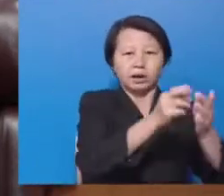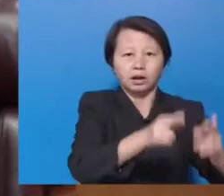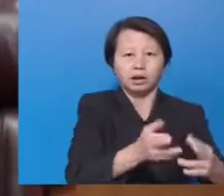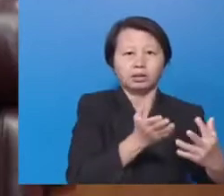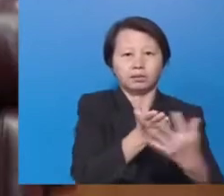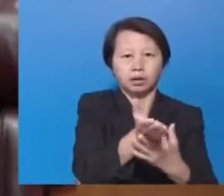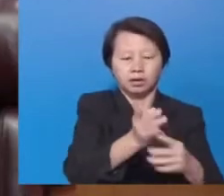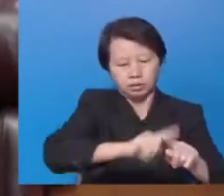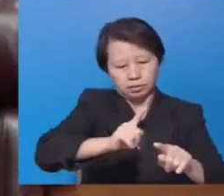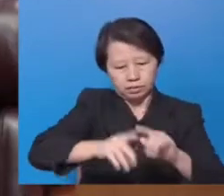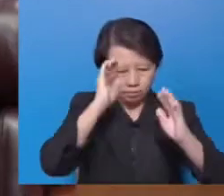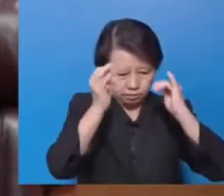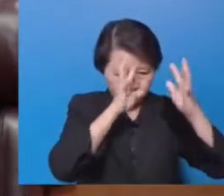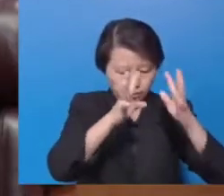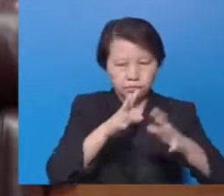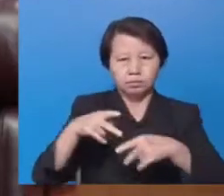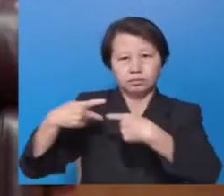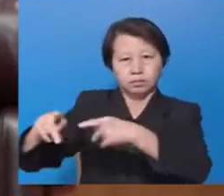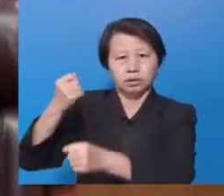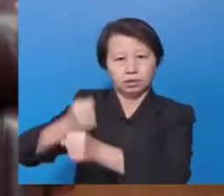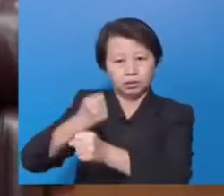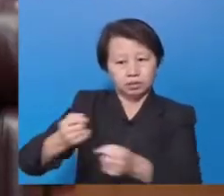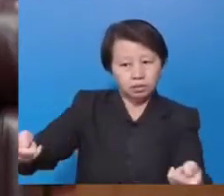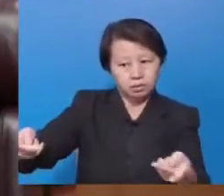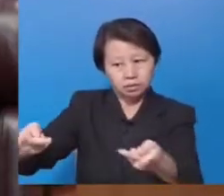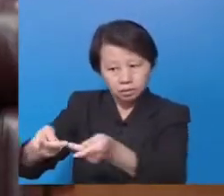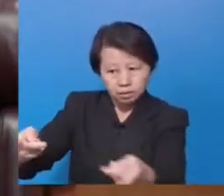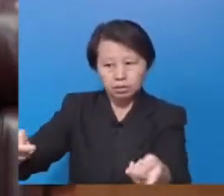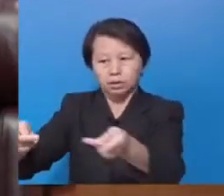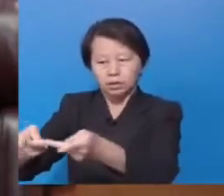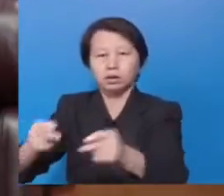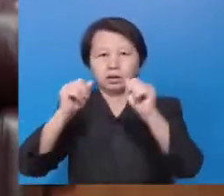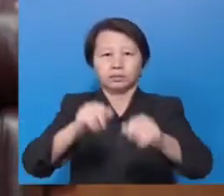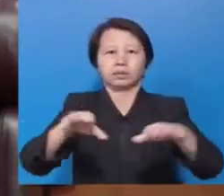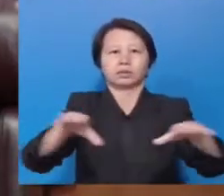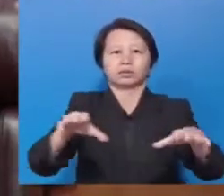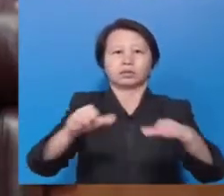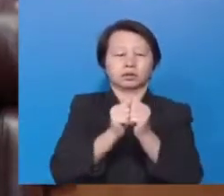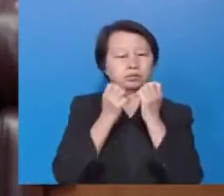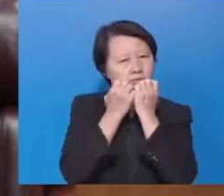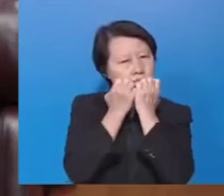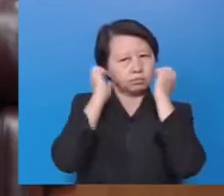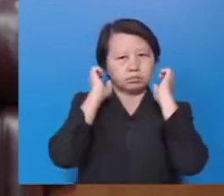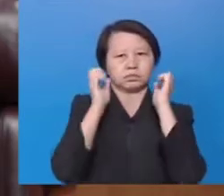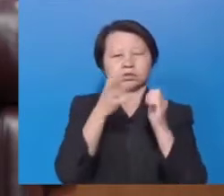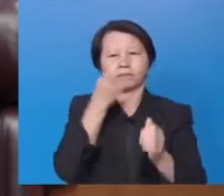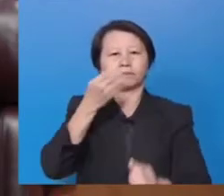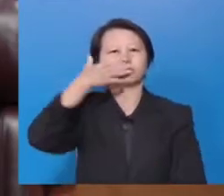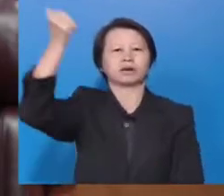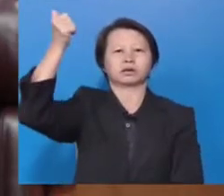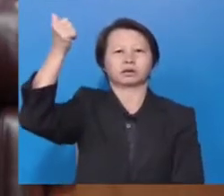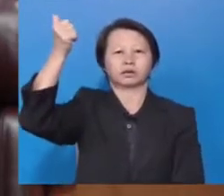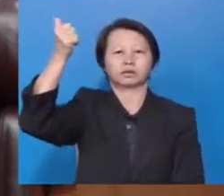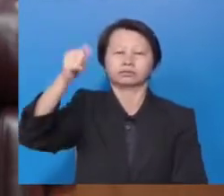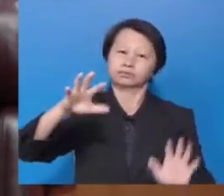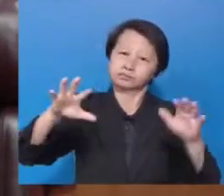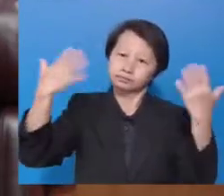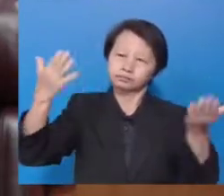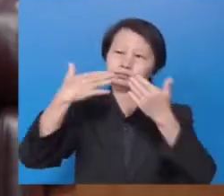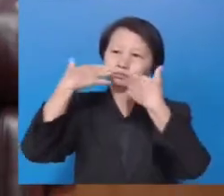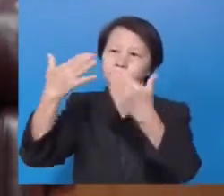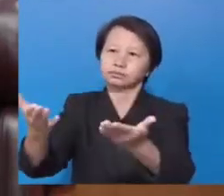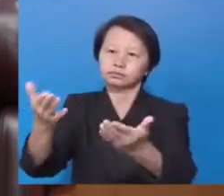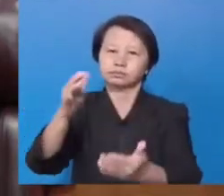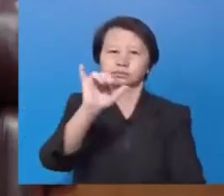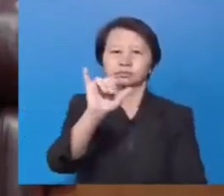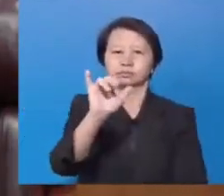rakyat melalui pelbagai Initiative pasaran pekerjaan dapat dilaksanakan dilaksanakan dengan cecak dan berkesan sekian